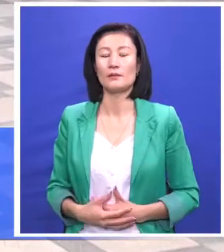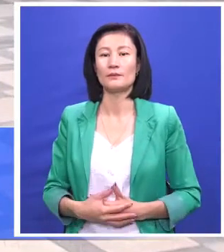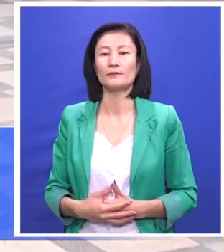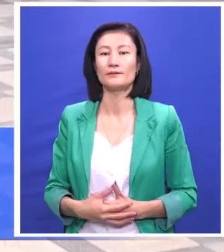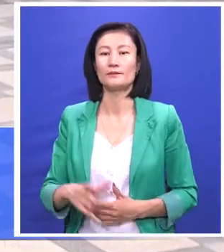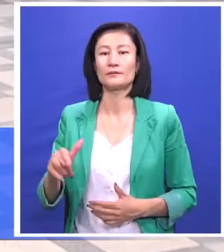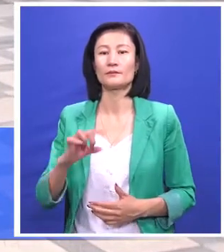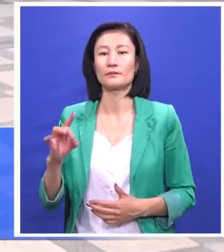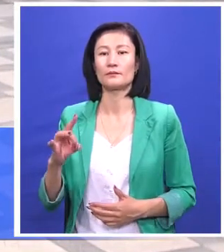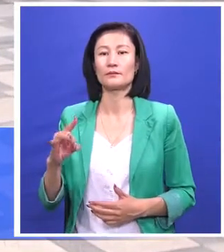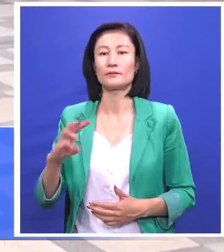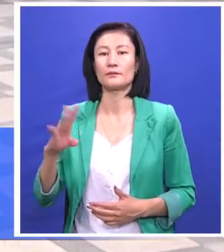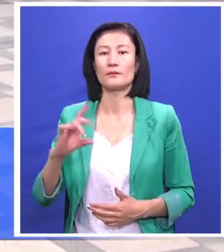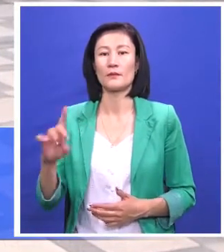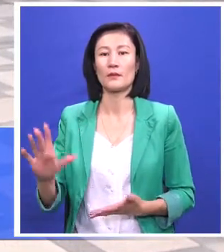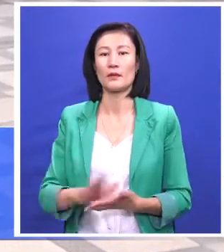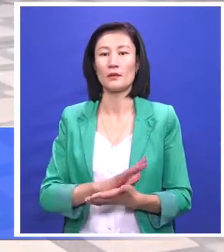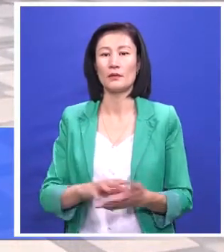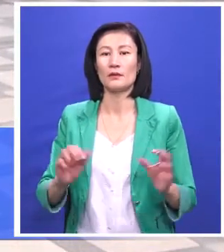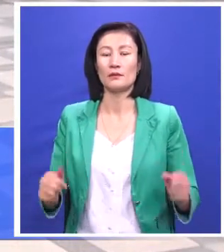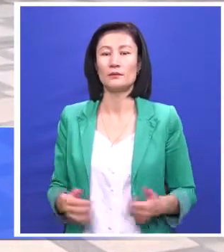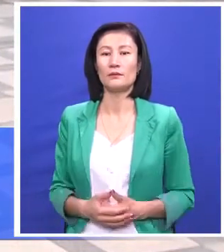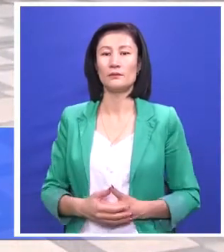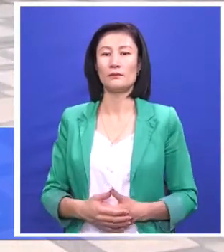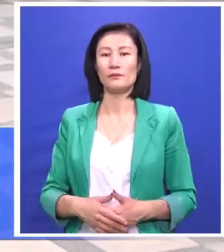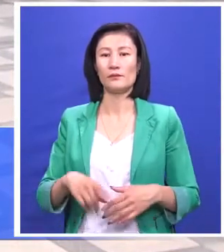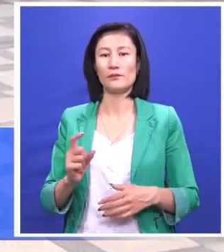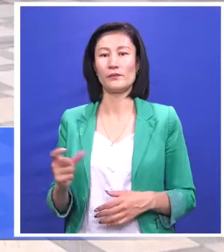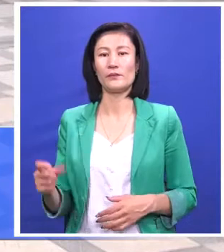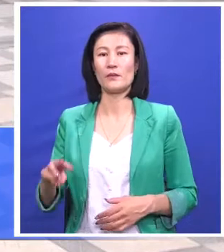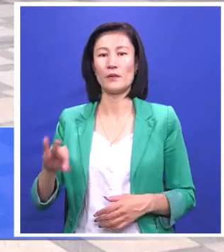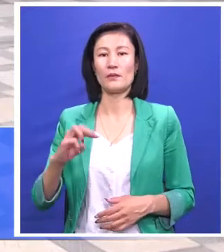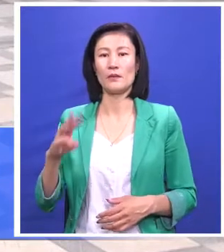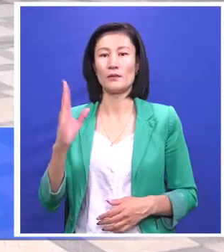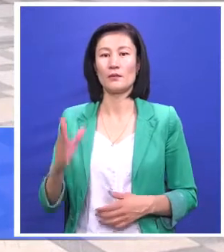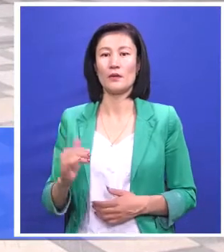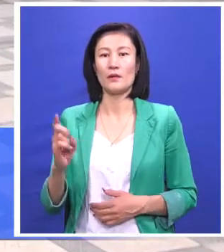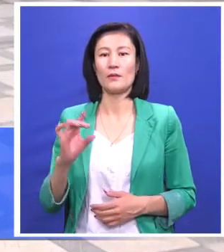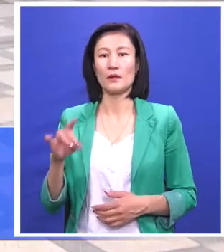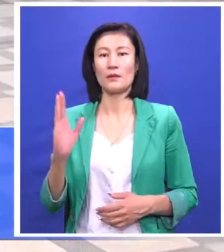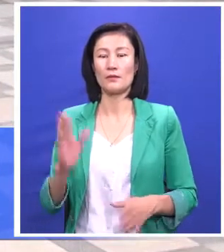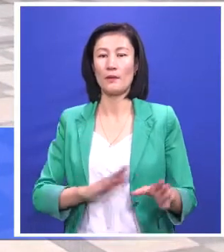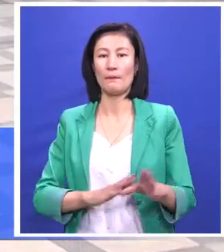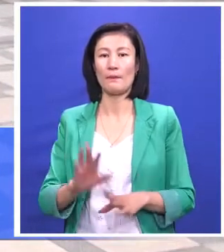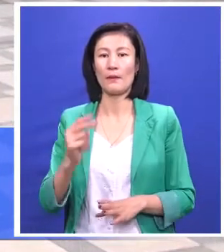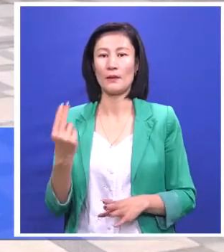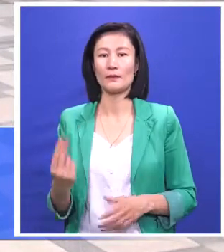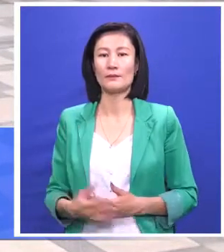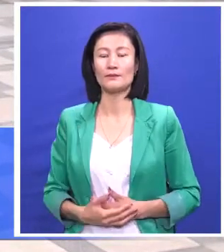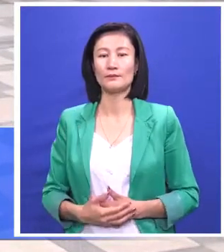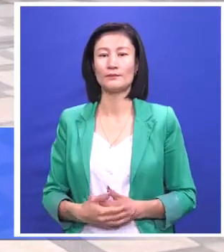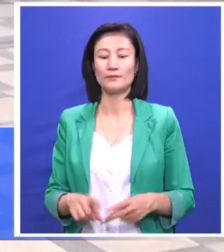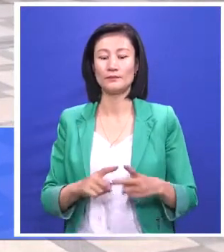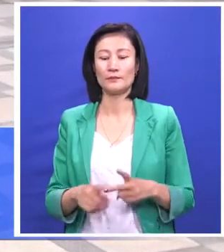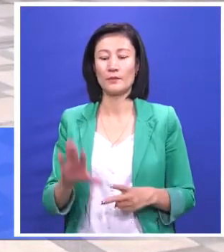Мемлекеттік гранттар бермеген мынау студенттерге, балдарға, магистранты болсын, бакалавры болсын, біздің тарапынан